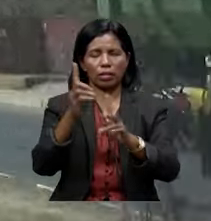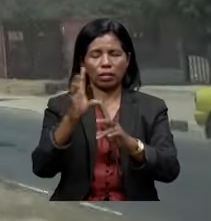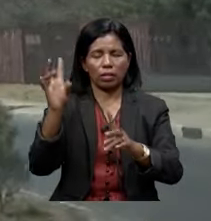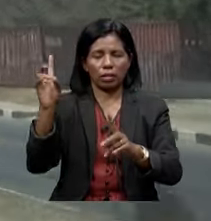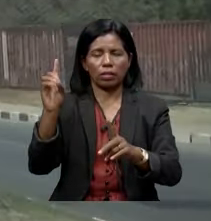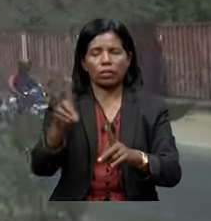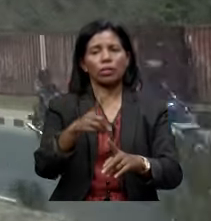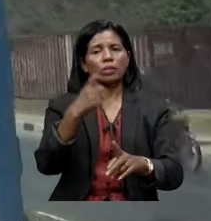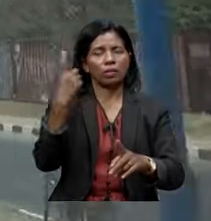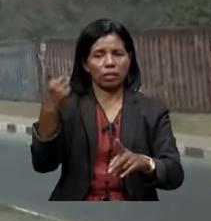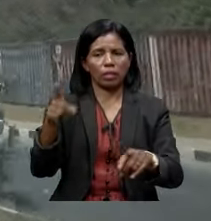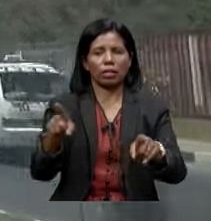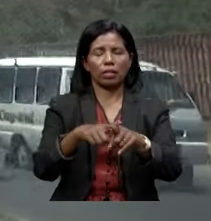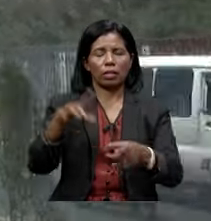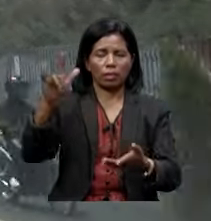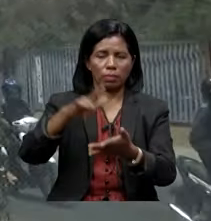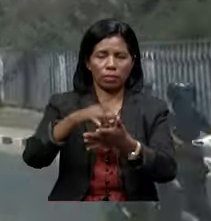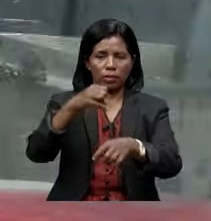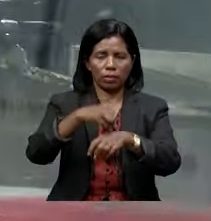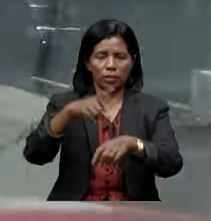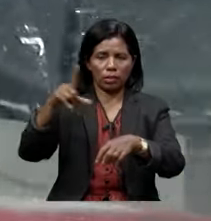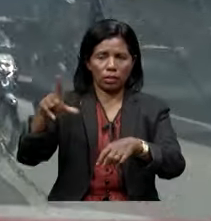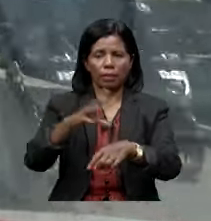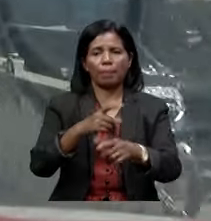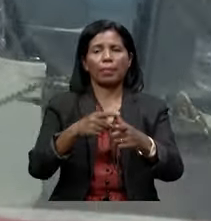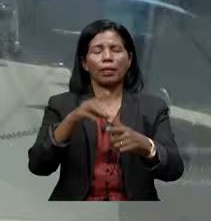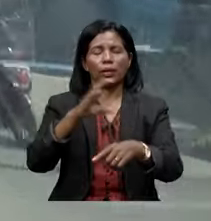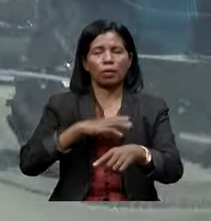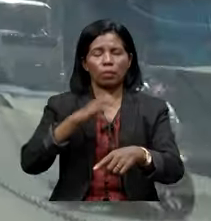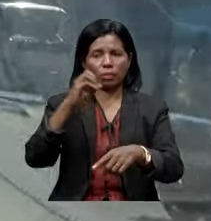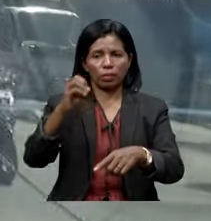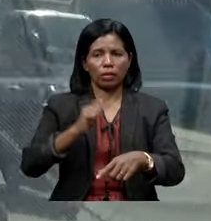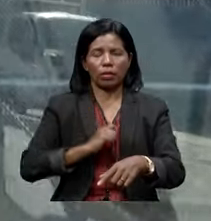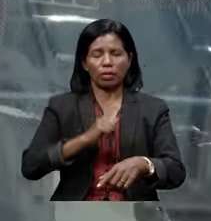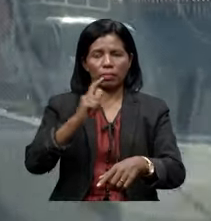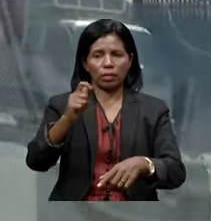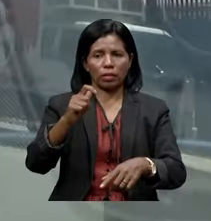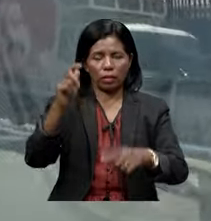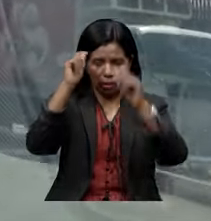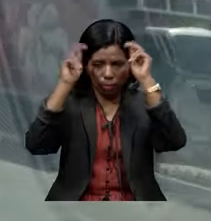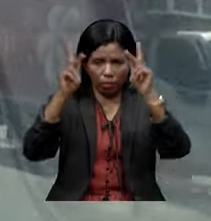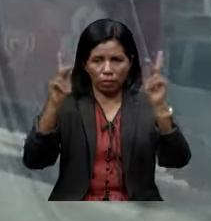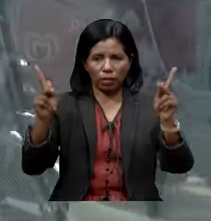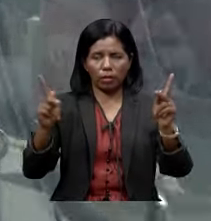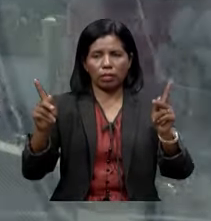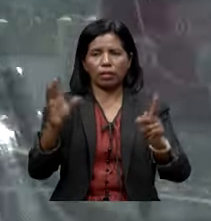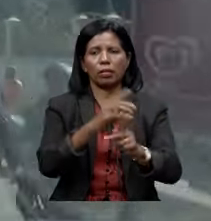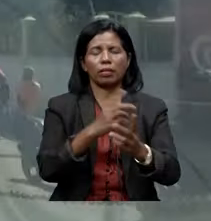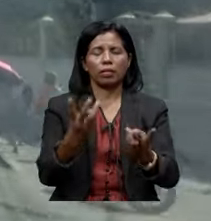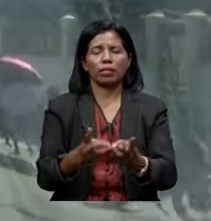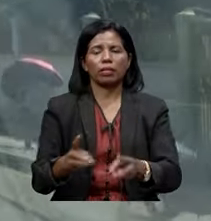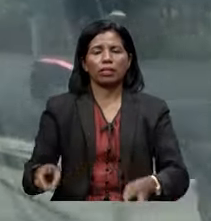sangre singida hanesan aeroporto internasional Nicolau Lobato, Comoro, Aimutin, Timor Plaza, Tasibun Praia dos